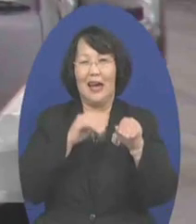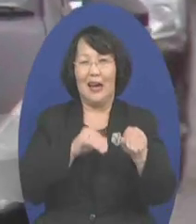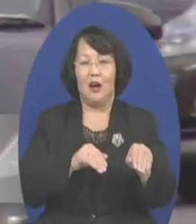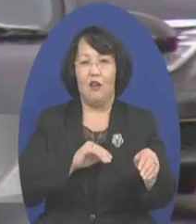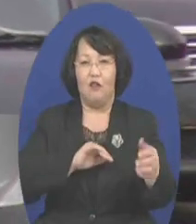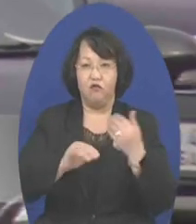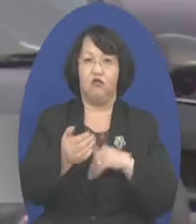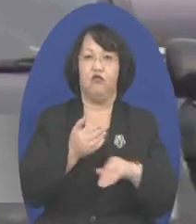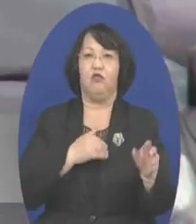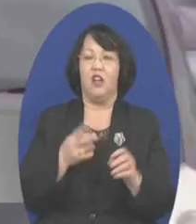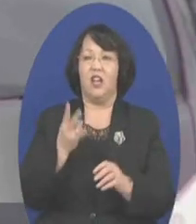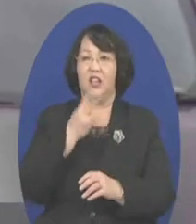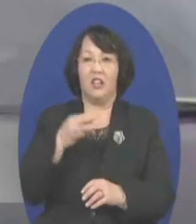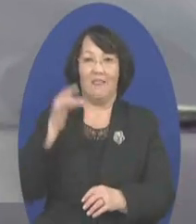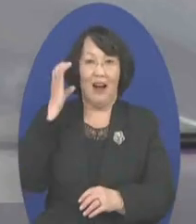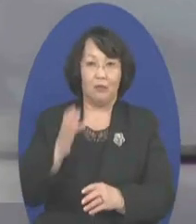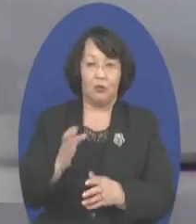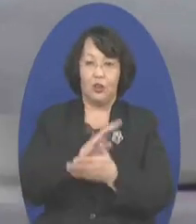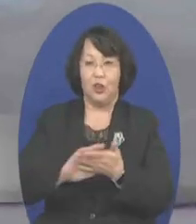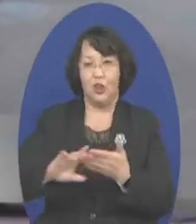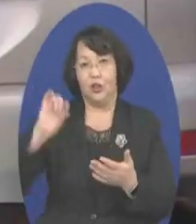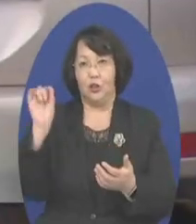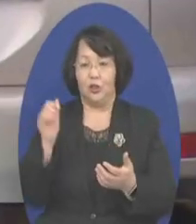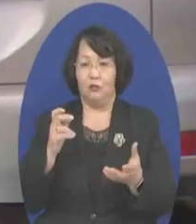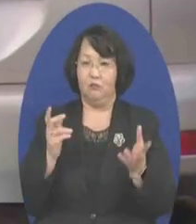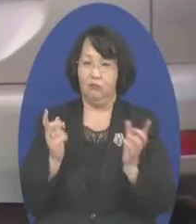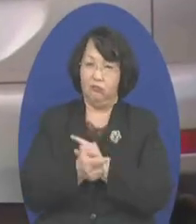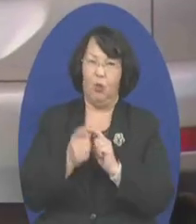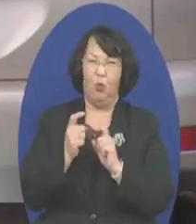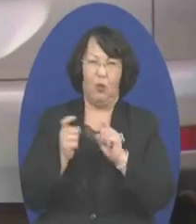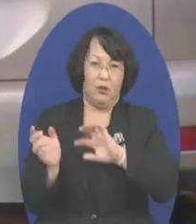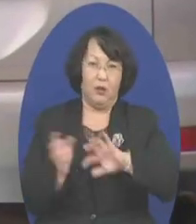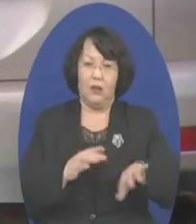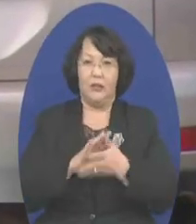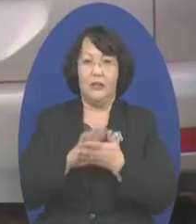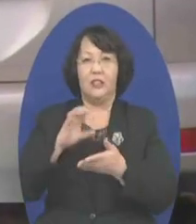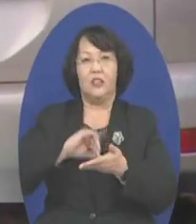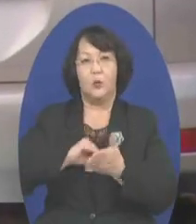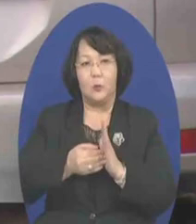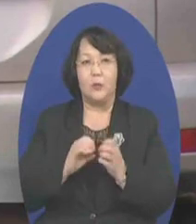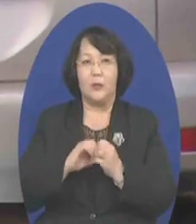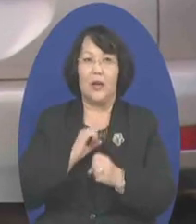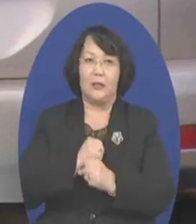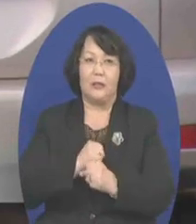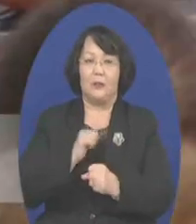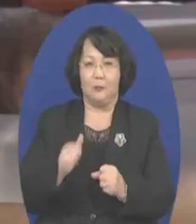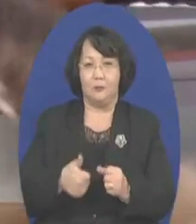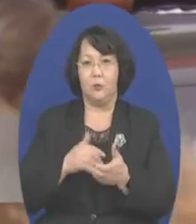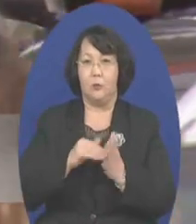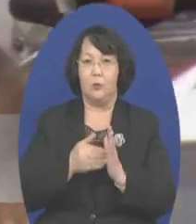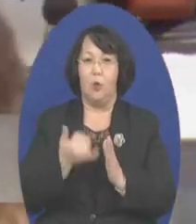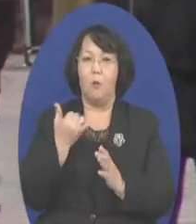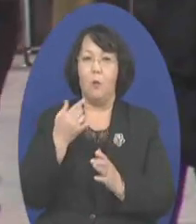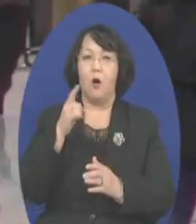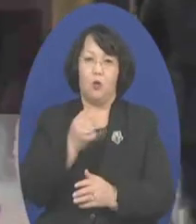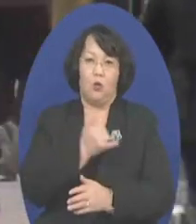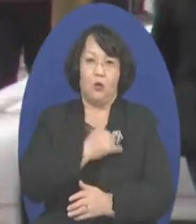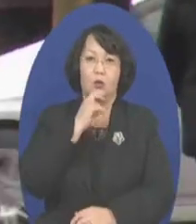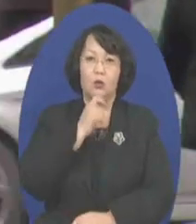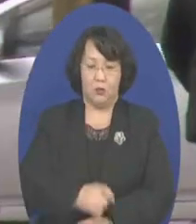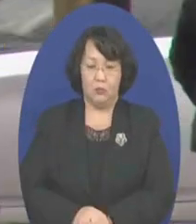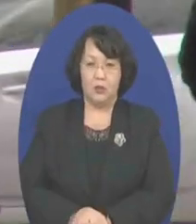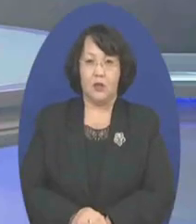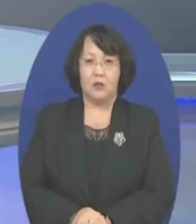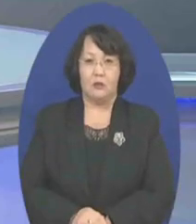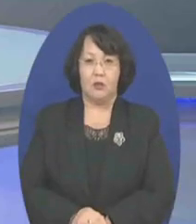нийтийн тээврийн парк шинжилт зэрэг олон чиглэлээр дорвитой үр дүн гаргахаар ажлуудыг төлөвлөж байна гэж нийслэлийн удирдлагууд өнөөдөр мэдээллээ.